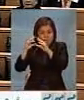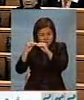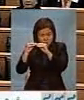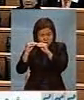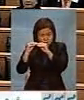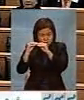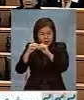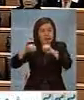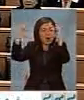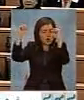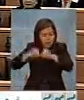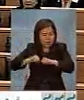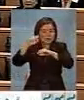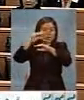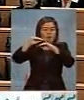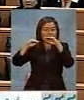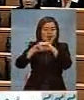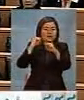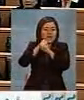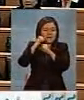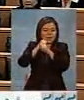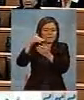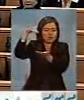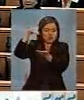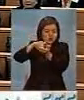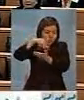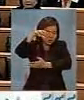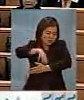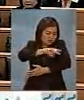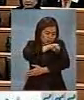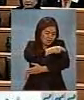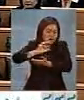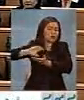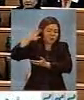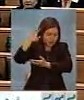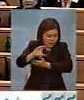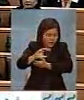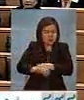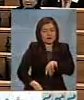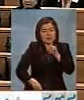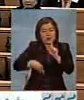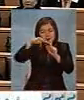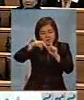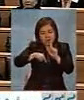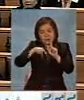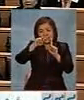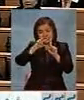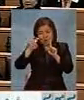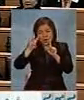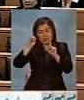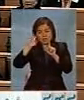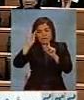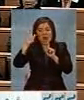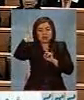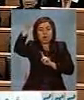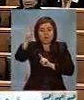งพยาบาลศูนย์อนุภาคอินโดจีนด้วยงบ 1,278 ล้านเพื่อรองรับ AECถ้